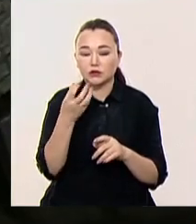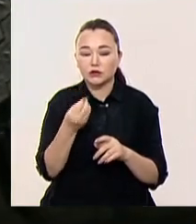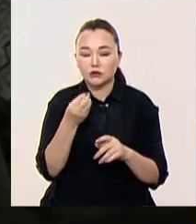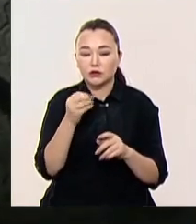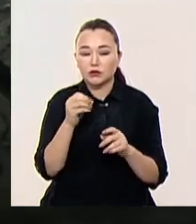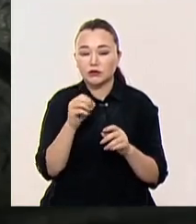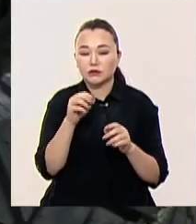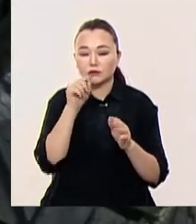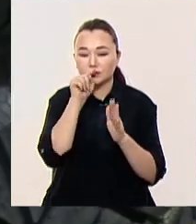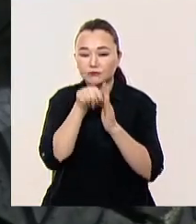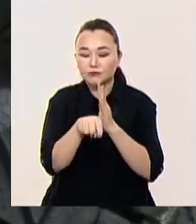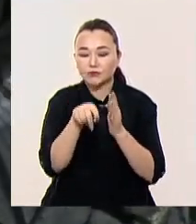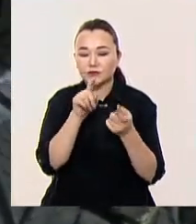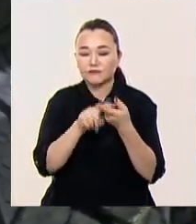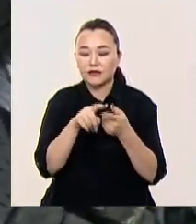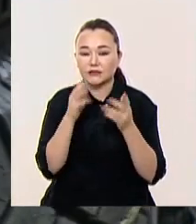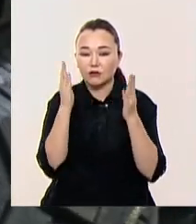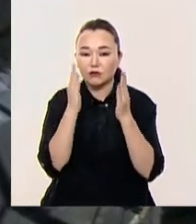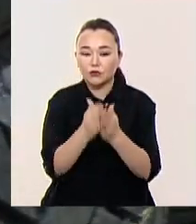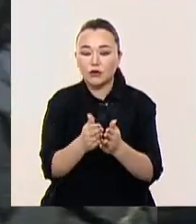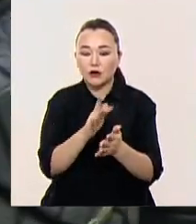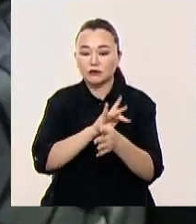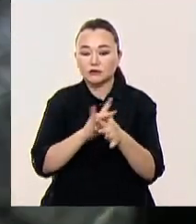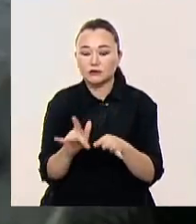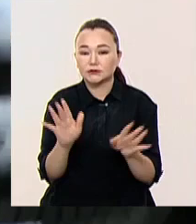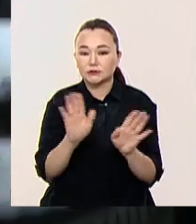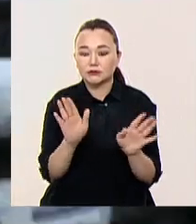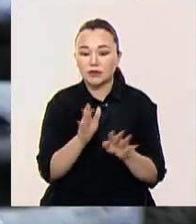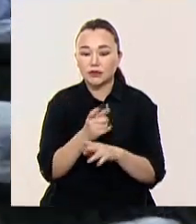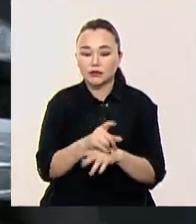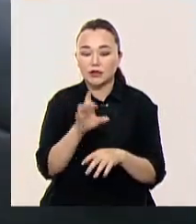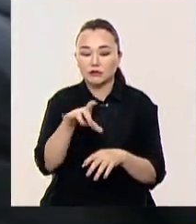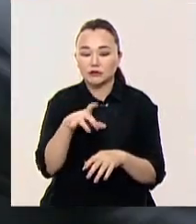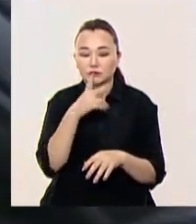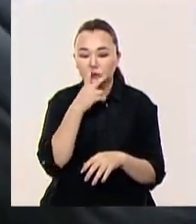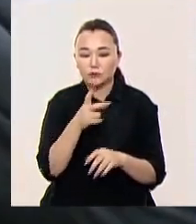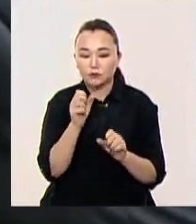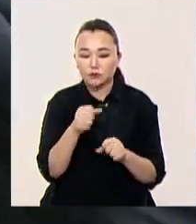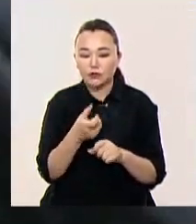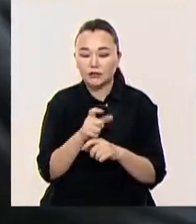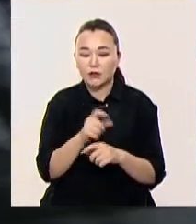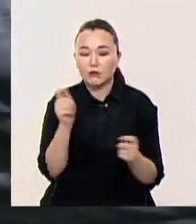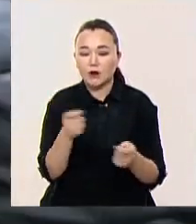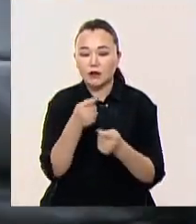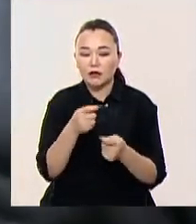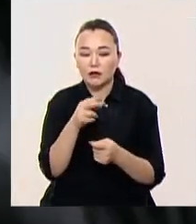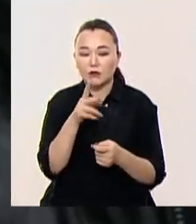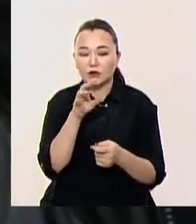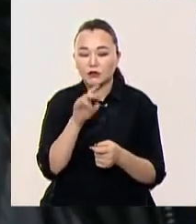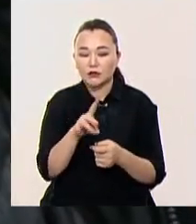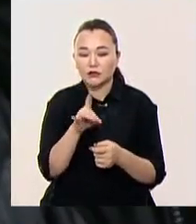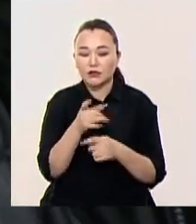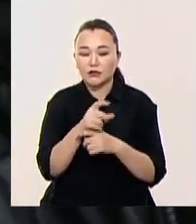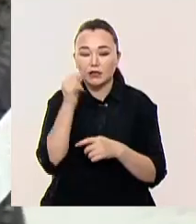ламеллалардың тереңдігіне байланысты. Ал тура осындай мынау шинаныңкі, мәселен қараңызды, оныңкі аздау. Протекторы направлены, бұл